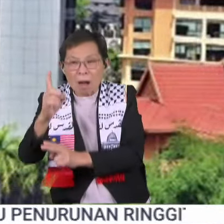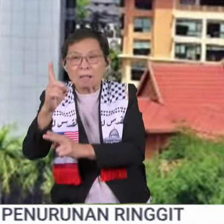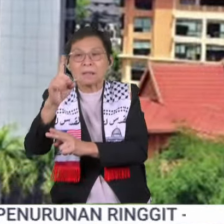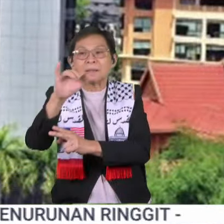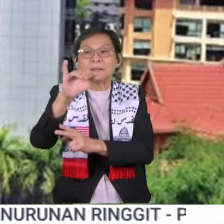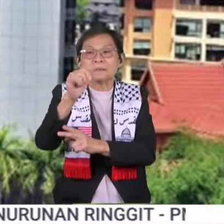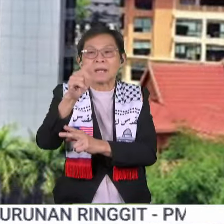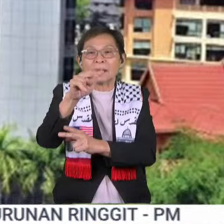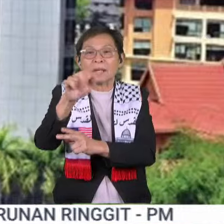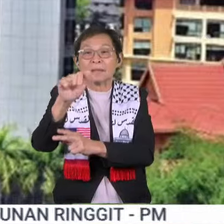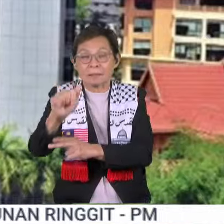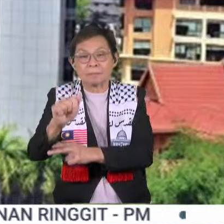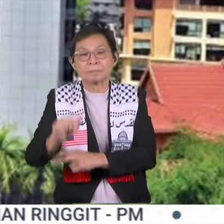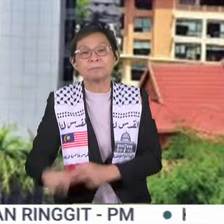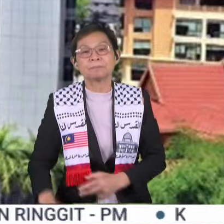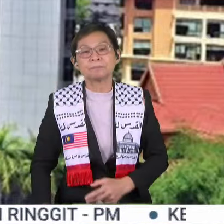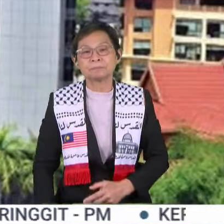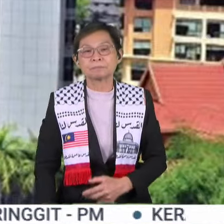rogayah